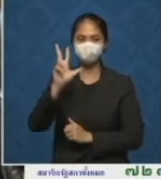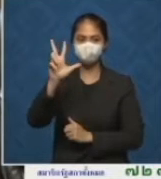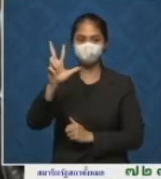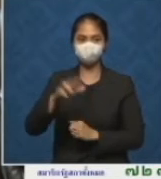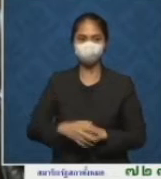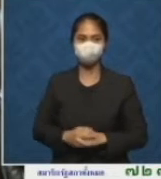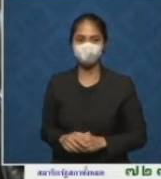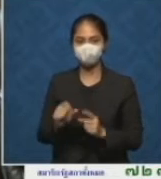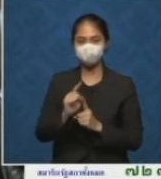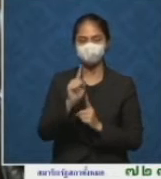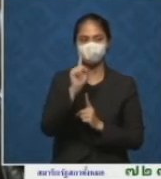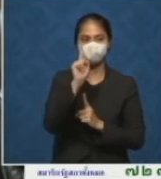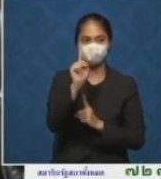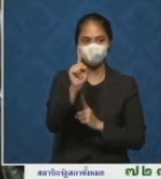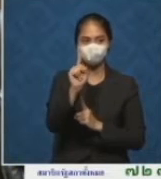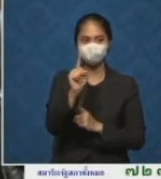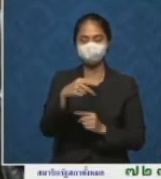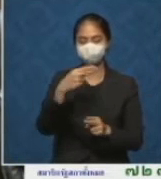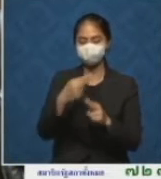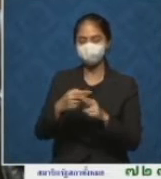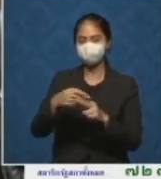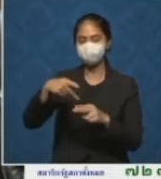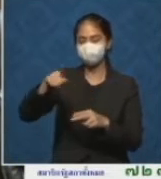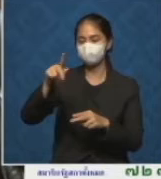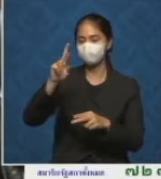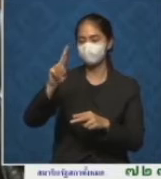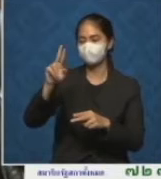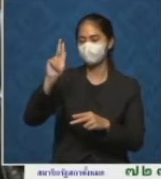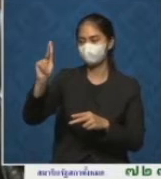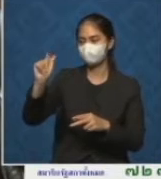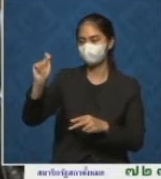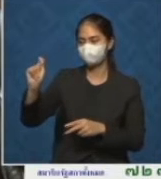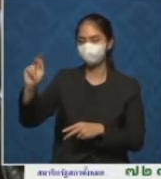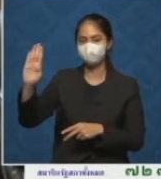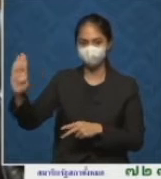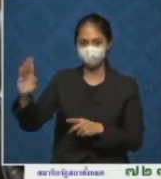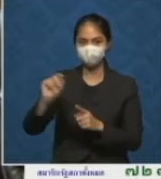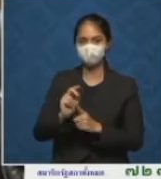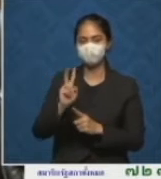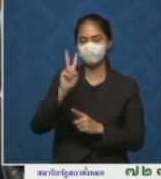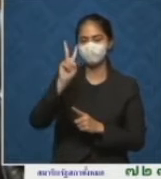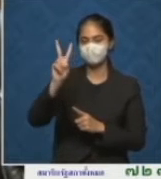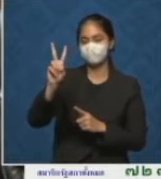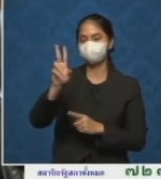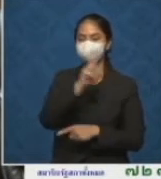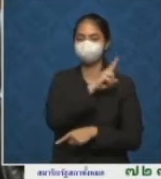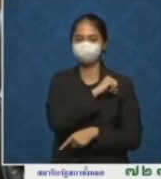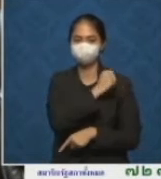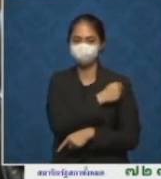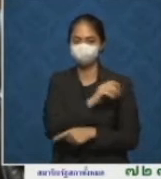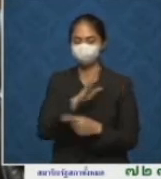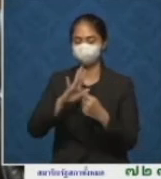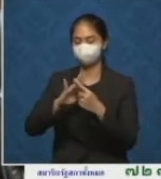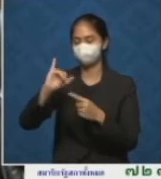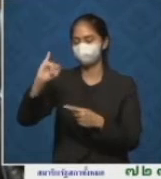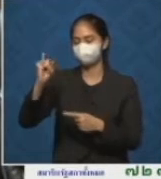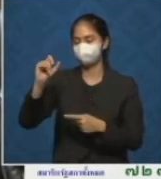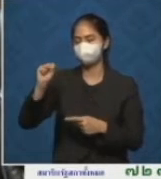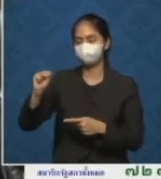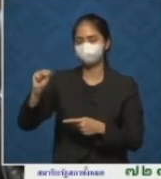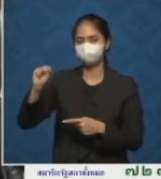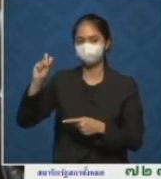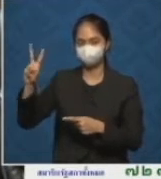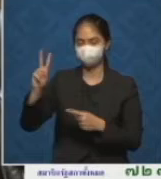ครับ 1. นายประกอบรัตนพันธ์ 2. นายแพทย์บัญญัติเจตนจันทร์